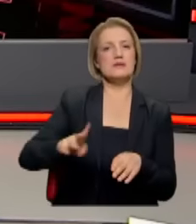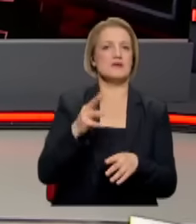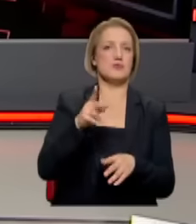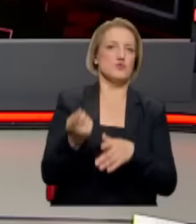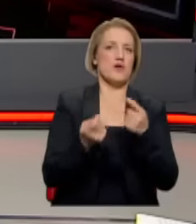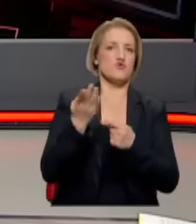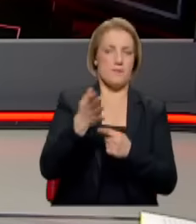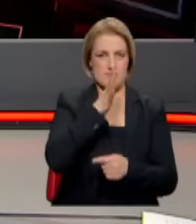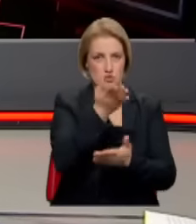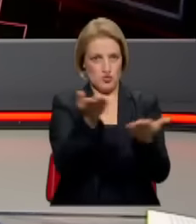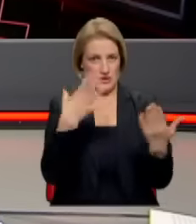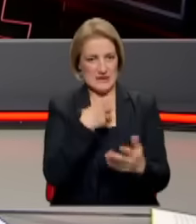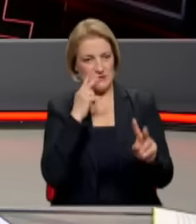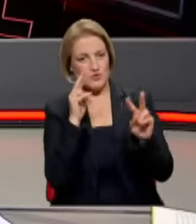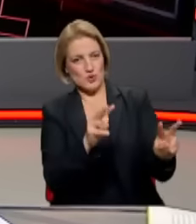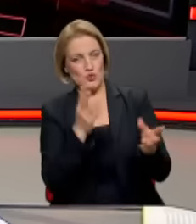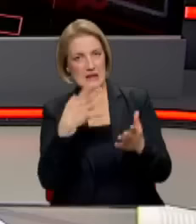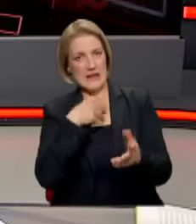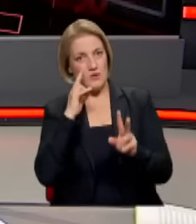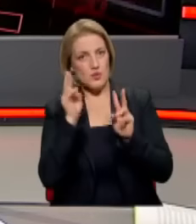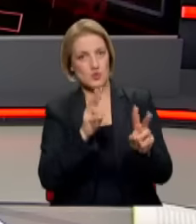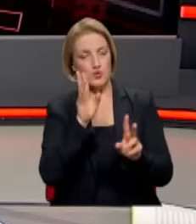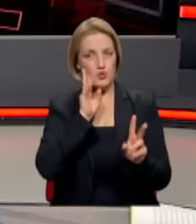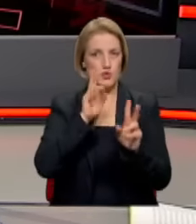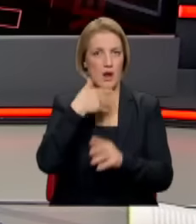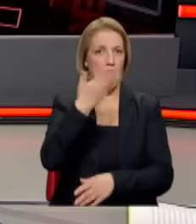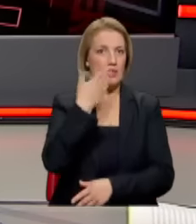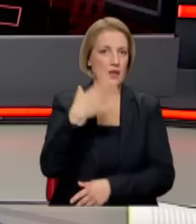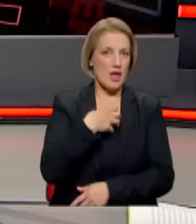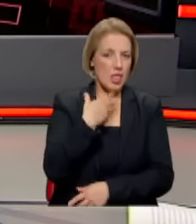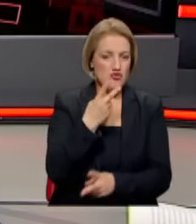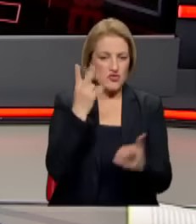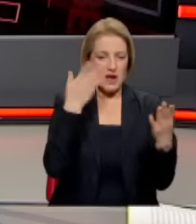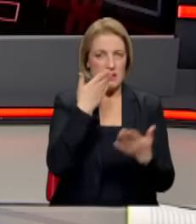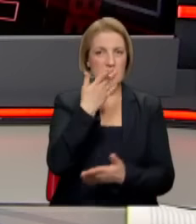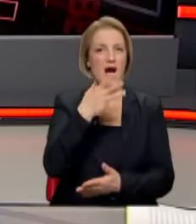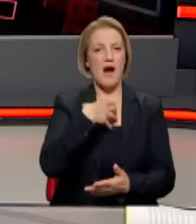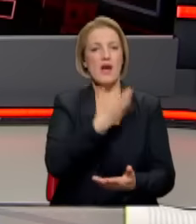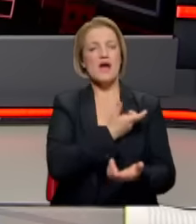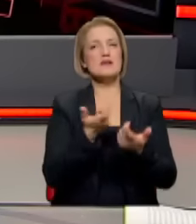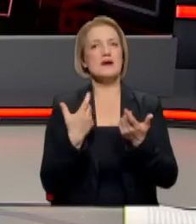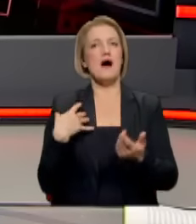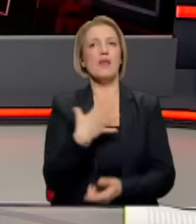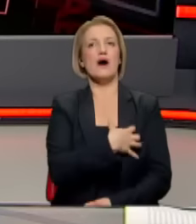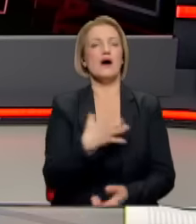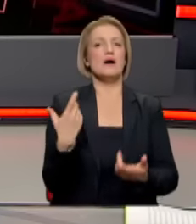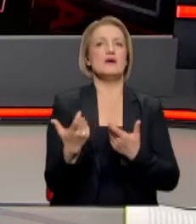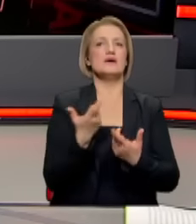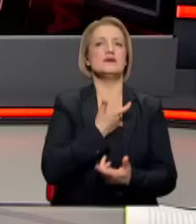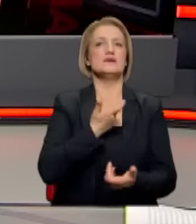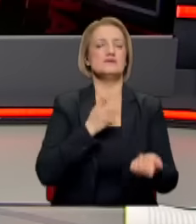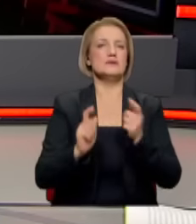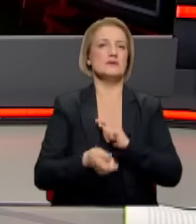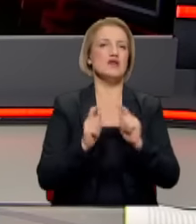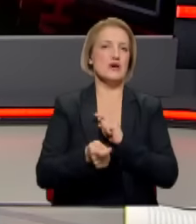buu biliyorsunuz kendiniz kendileri söylediler Evet peki şimdi anayasa değişikliğini mecliste yapalım aman bu işi halledelim filan